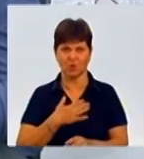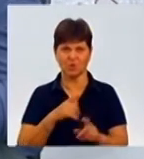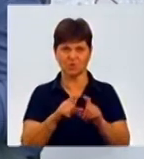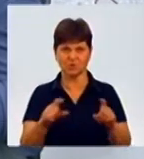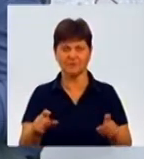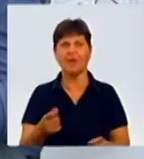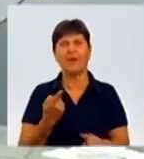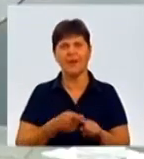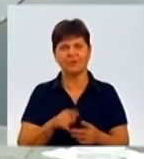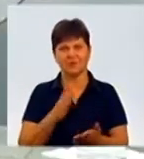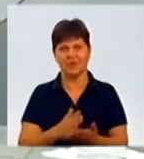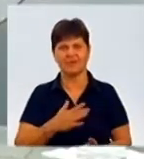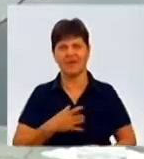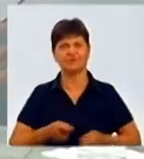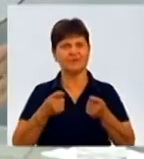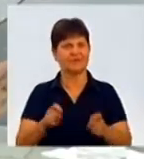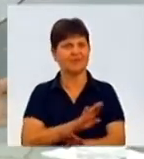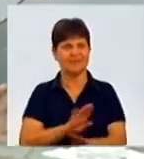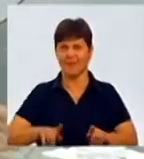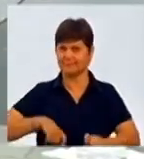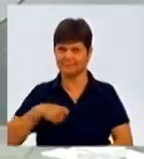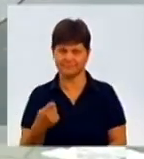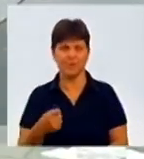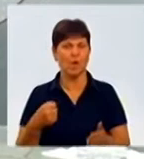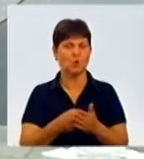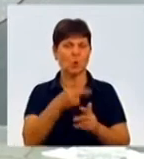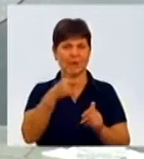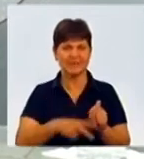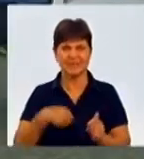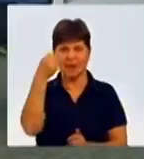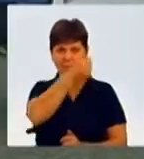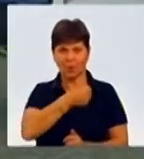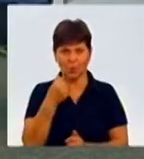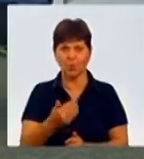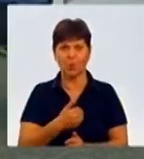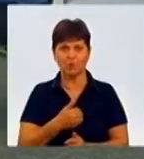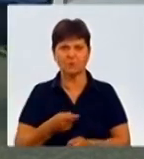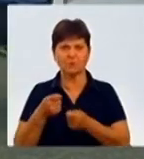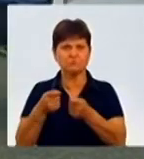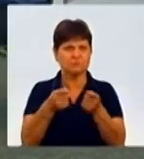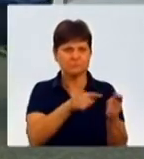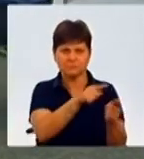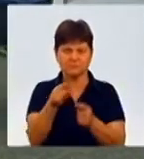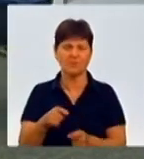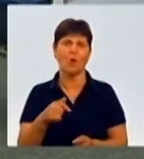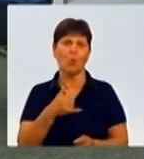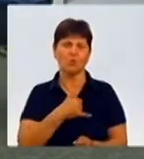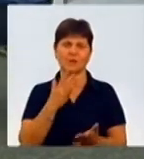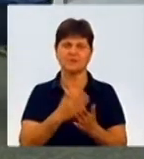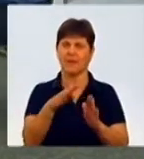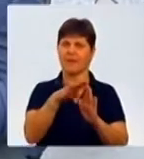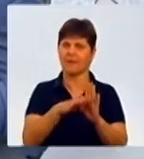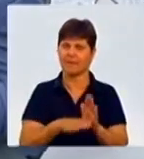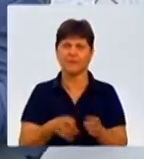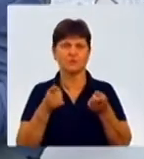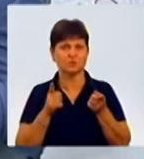є марними. До кінця року всі райони хочете охопити, так? Так, абсолютно. У нас є графік, який узгоджений сумісно